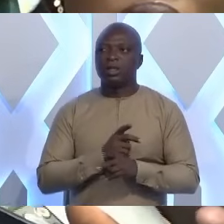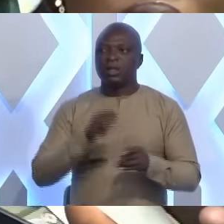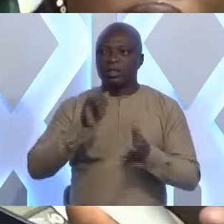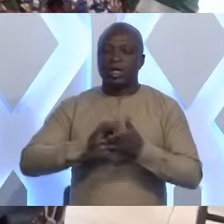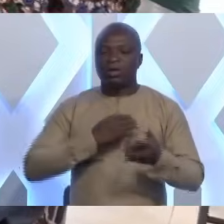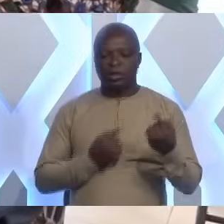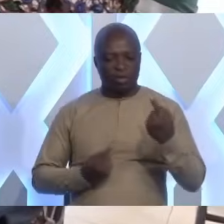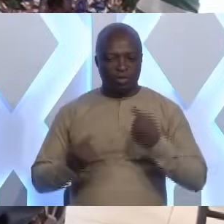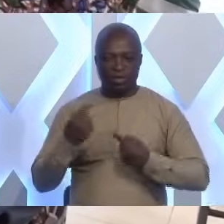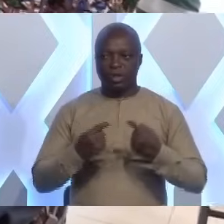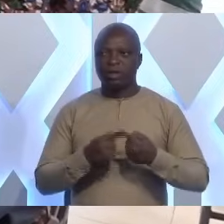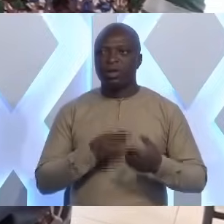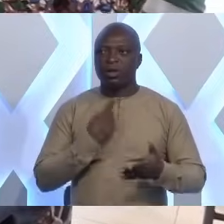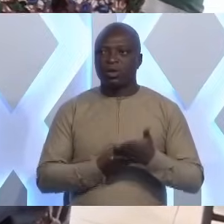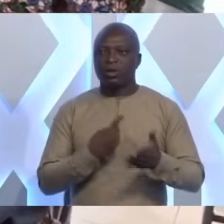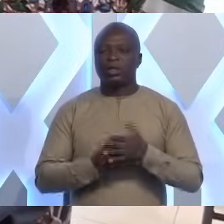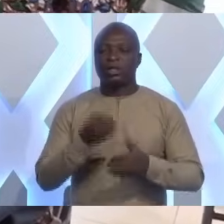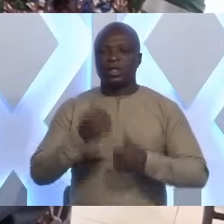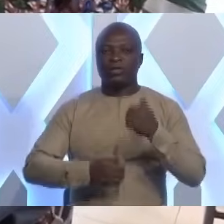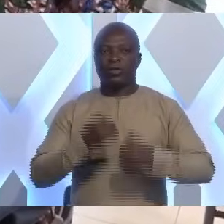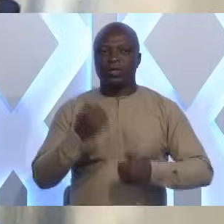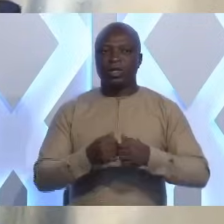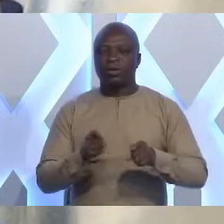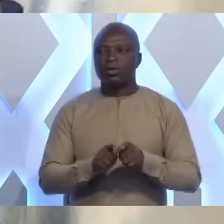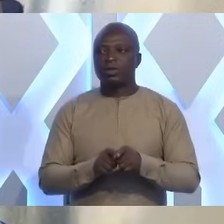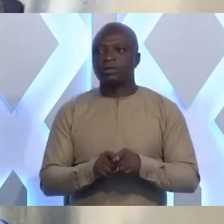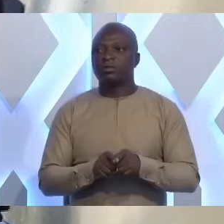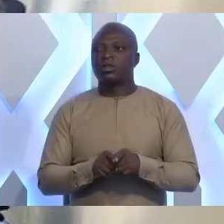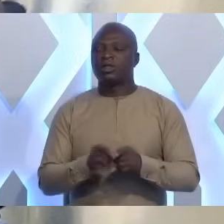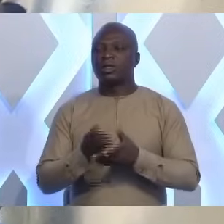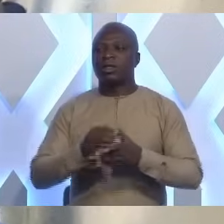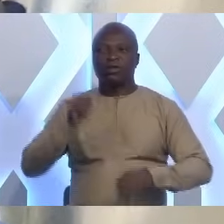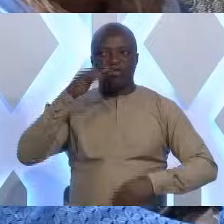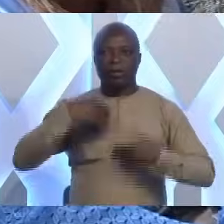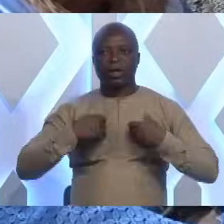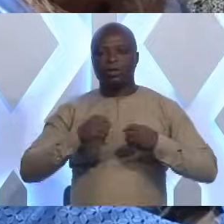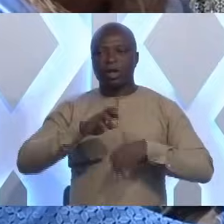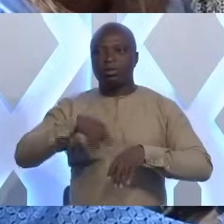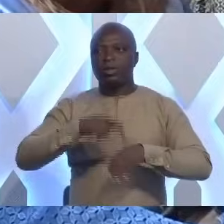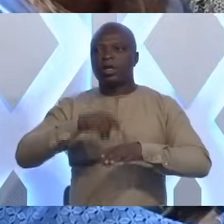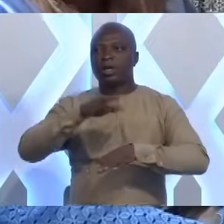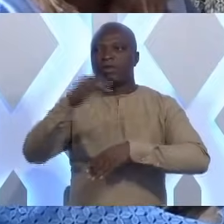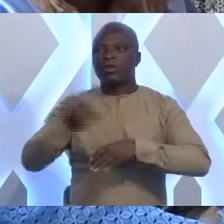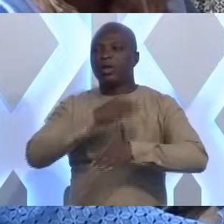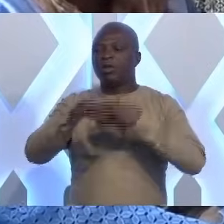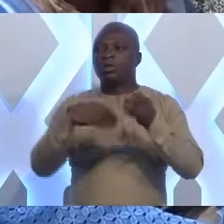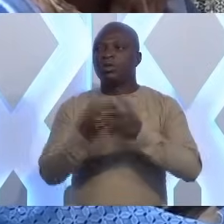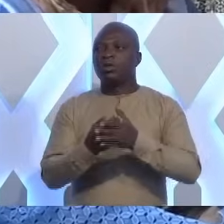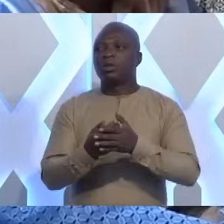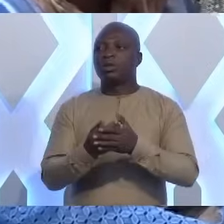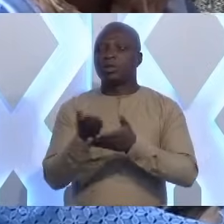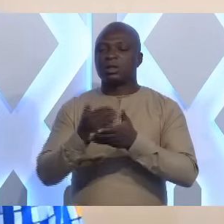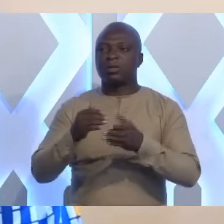lutte. Conscient donc des enjeux et sacrifices, les Amazones de la République invitent toutes les forces vives du